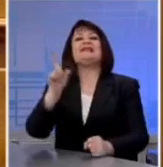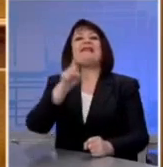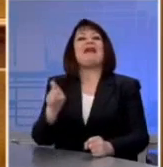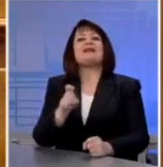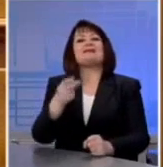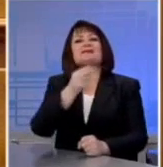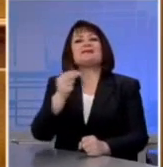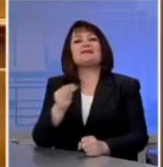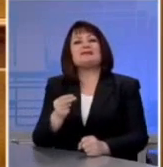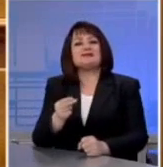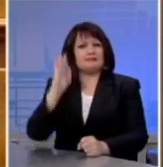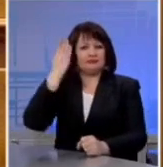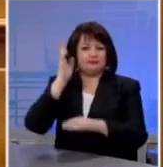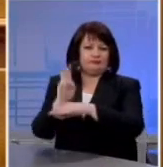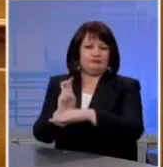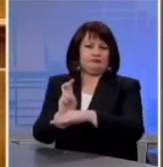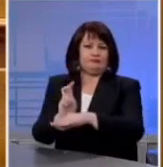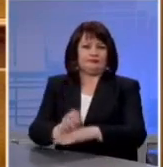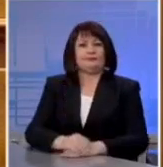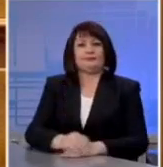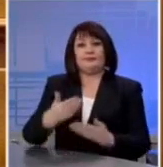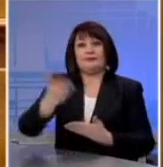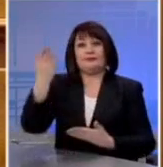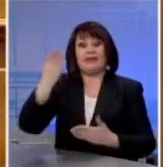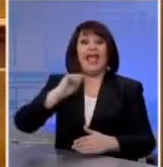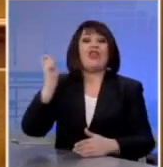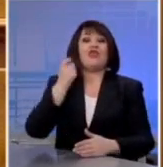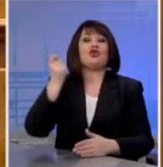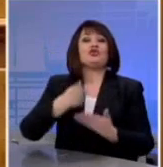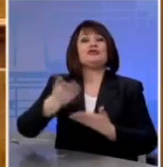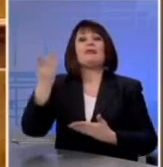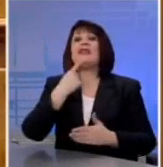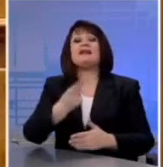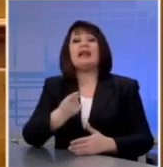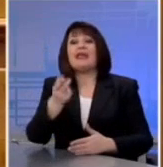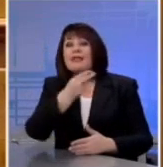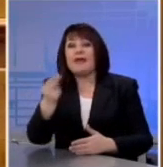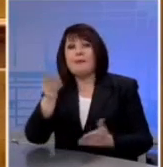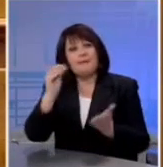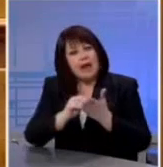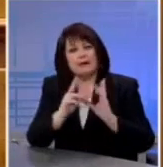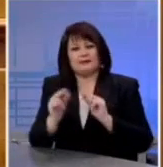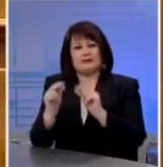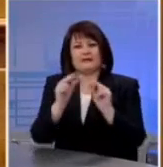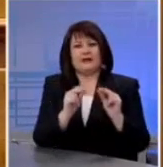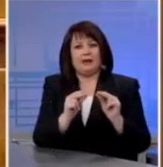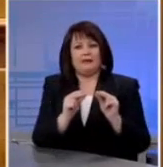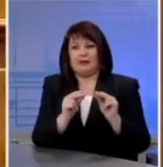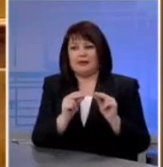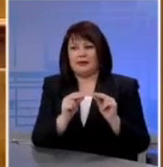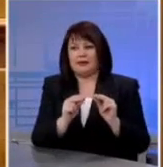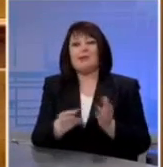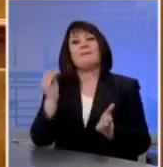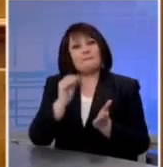πριν 15 μέρες, δημοσίευμα του Έθνους. Άνοιξε η υπόθεση και ήδη